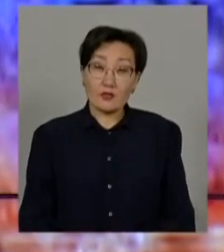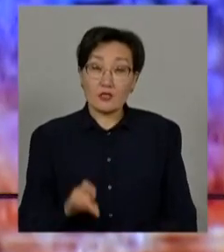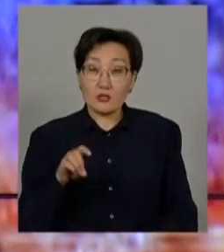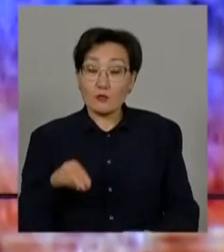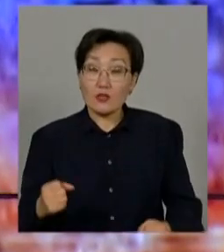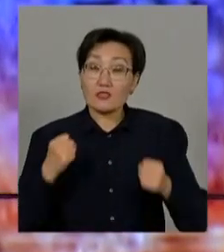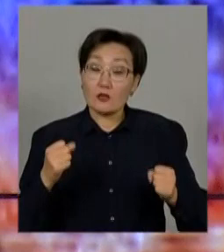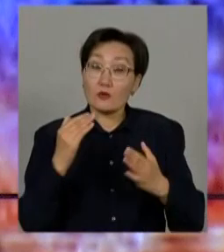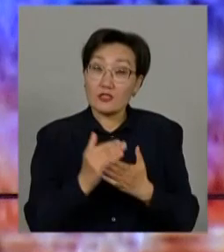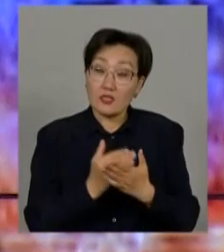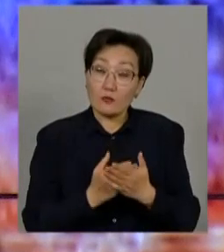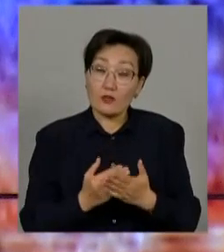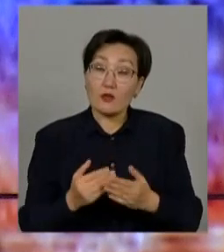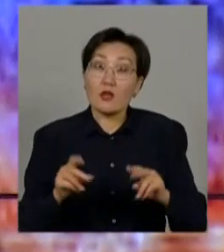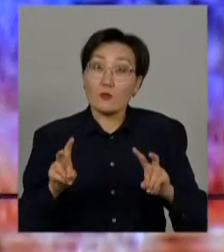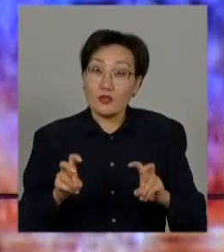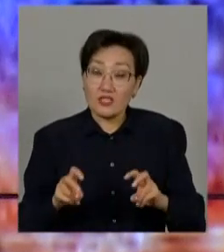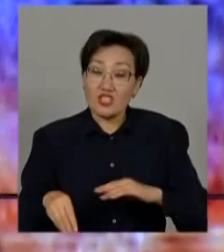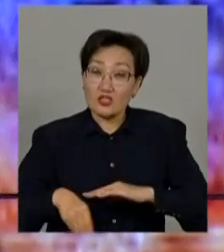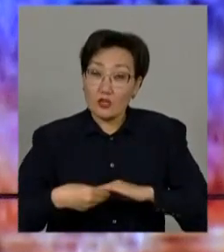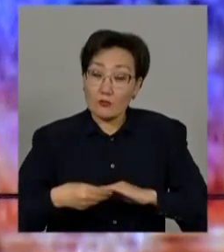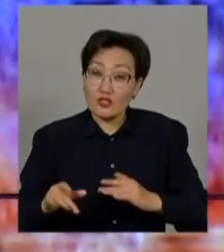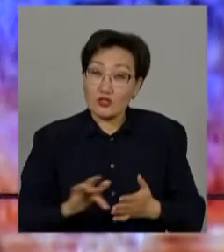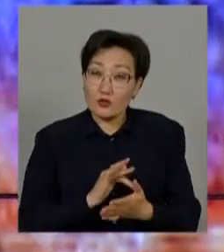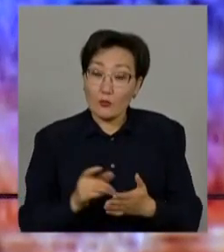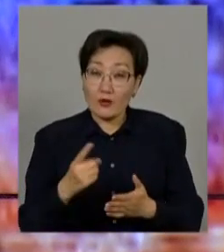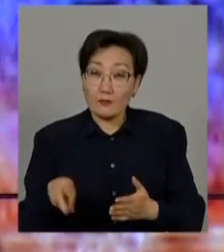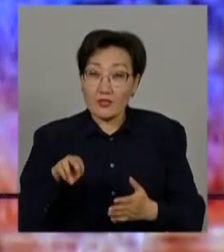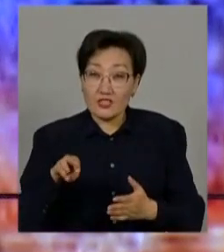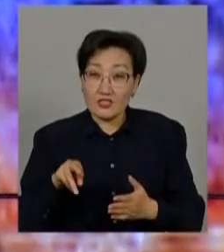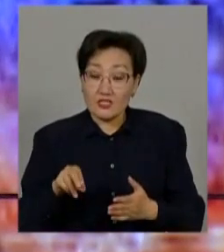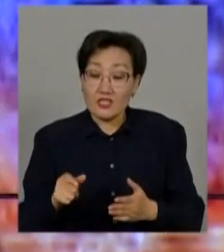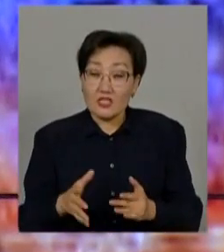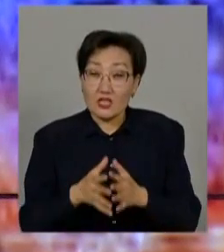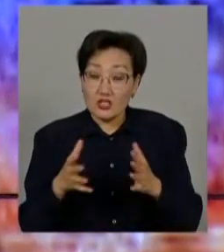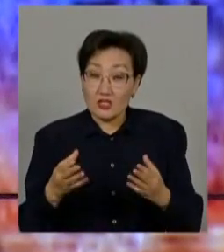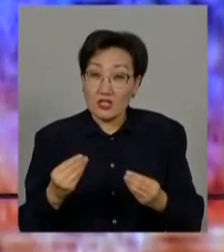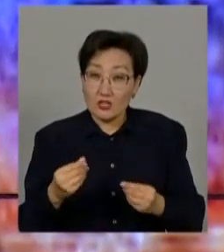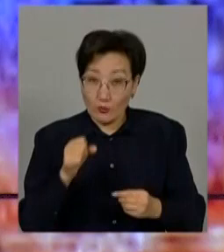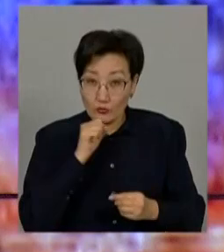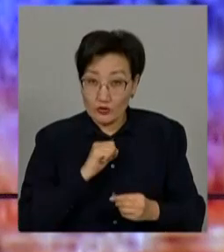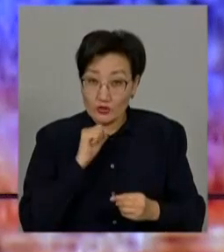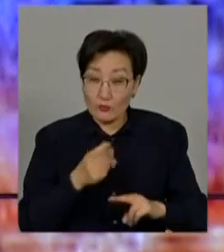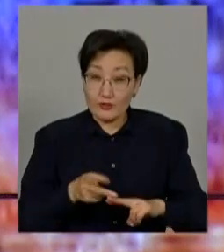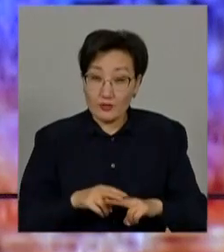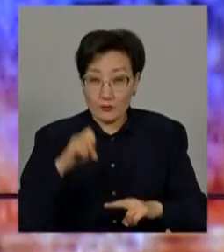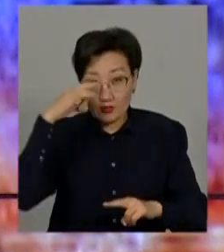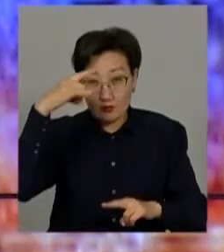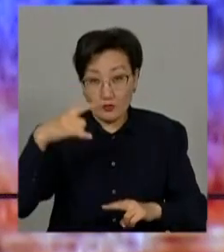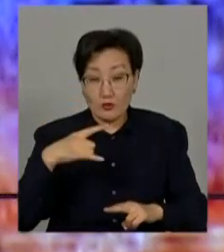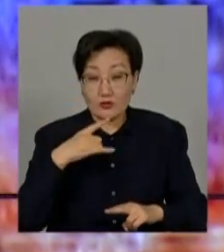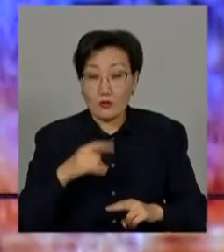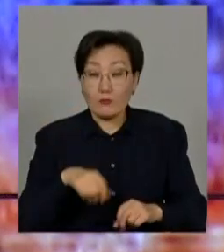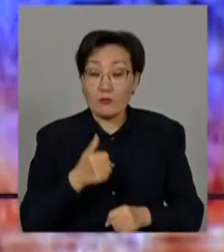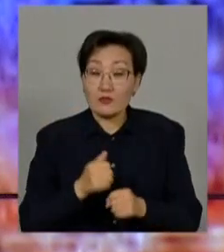Артспорт бағдарламасының атын жамылып, жемқорлар бюджеттің 1 миллиардтан астам қаржысын қалтаға басқан. Бұл туралы еліміздің бас